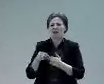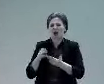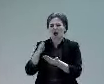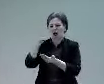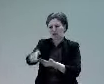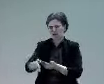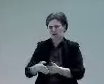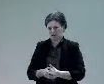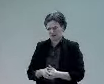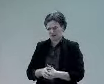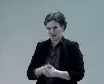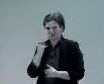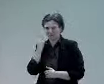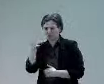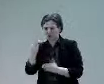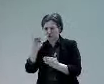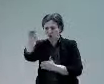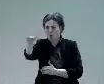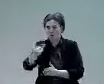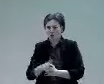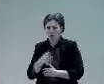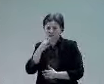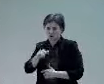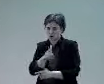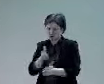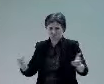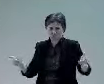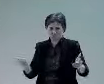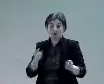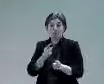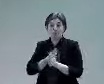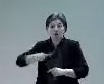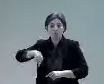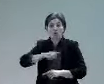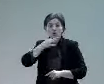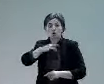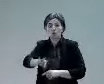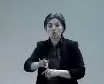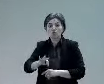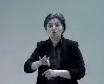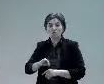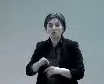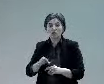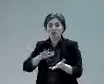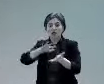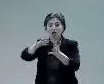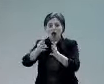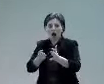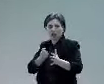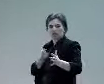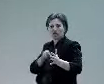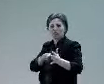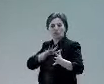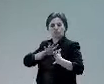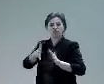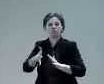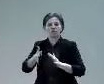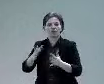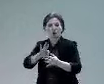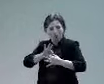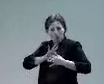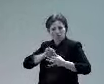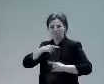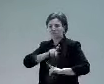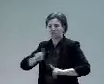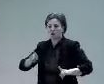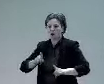questi giorni di incontri. O non ce la faremo. Dobbiamo riuscire ad anticipare le grandi trasformazioni anziché subirne gli effetti.